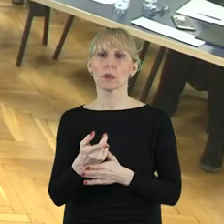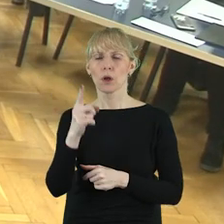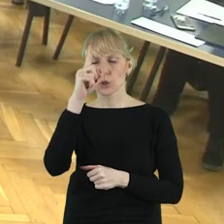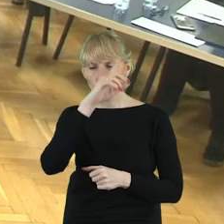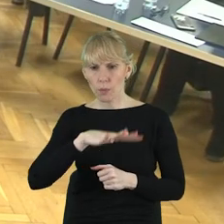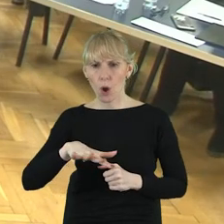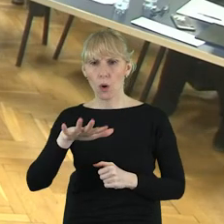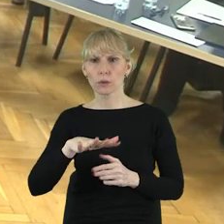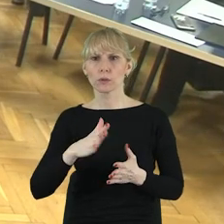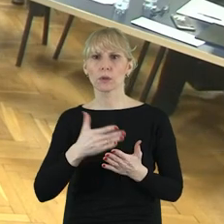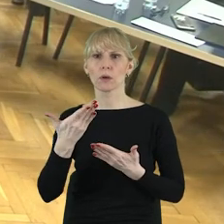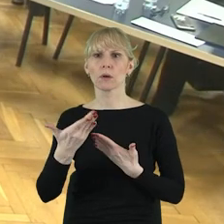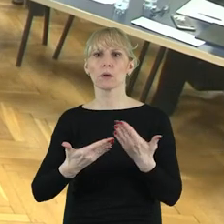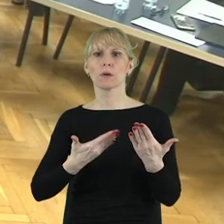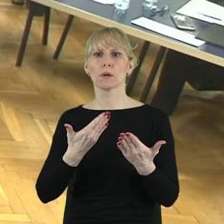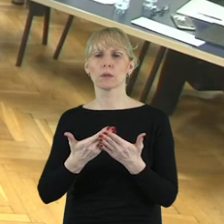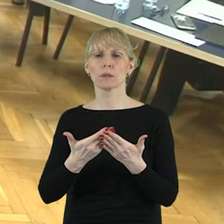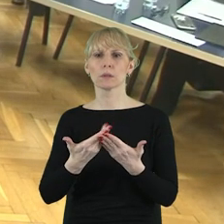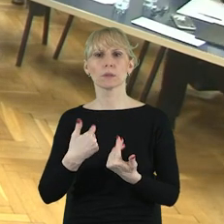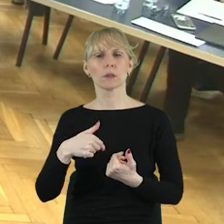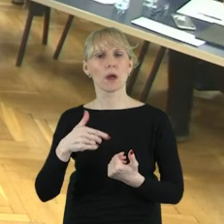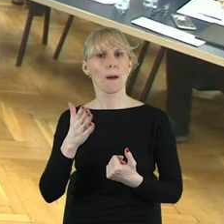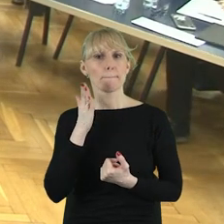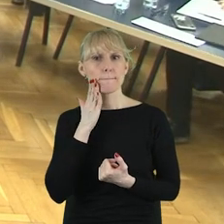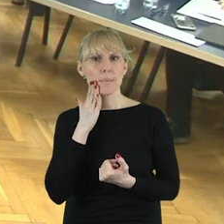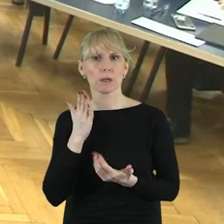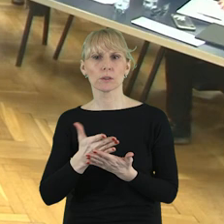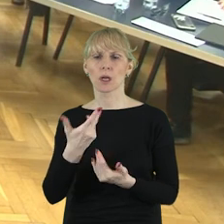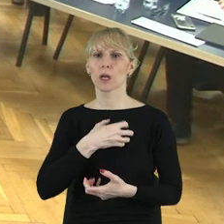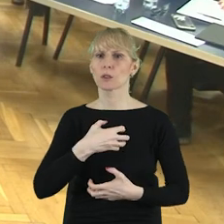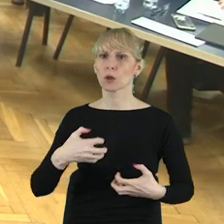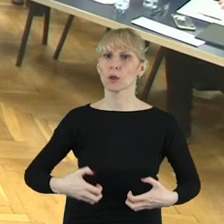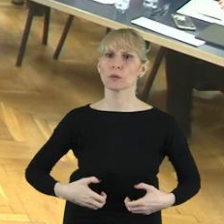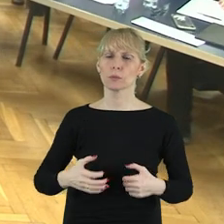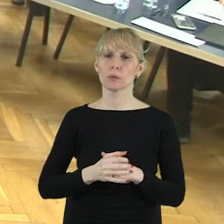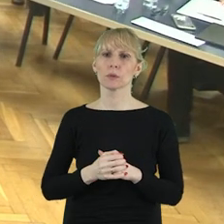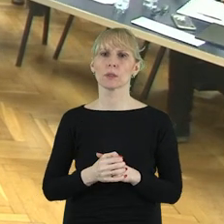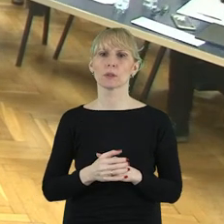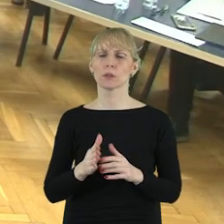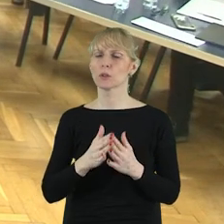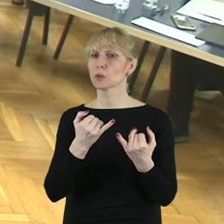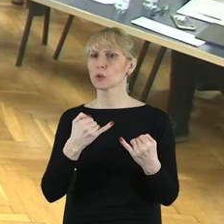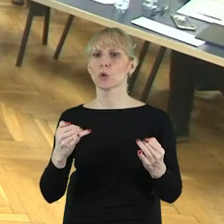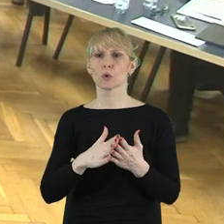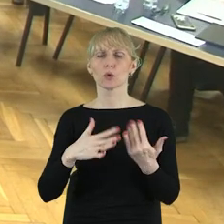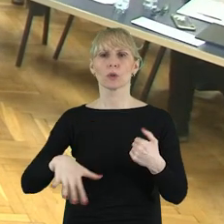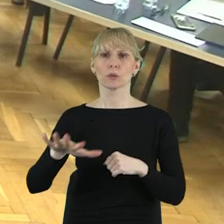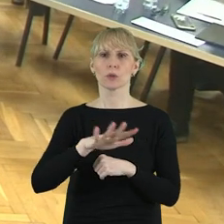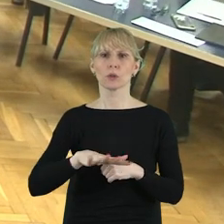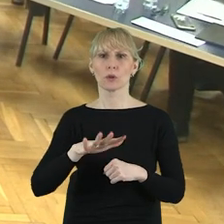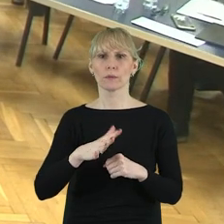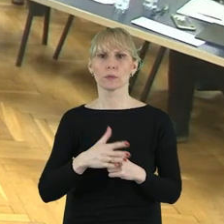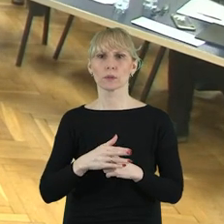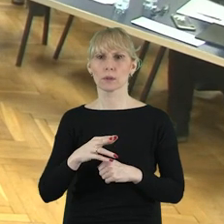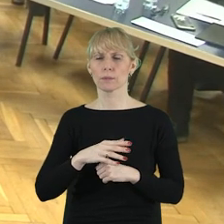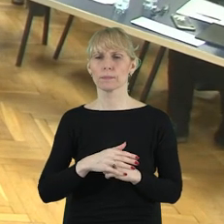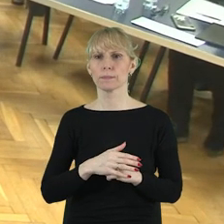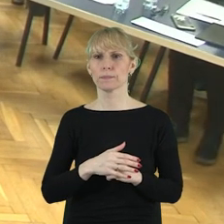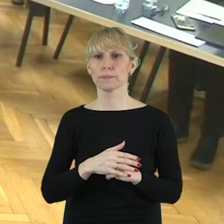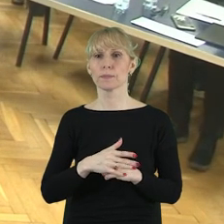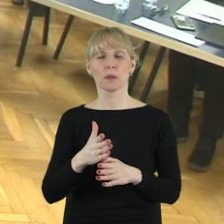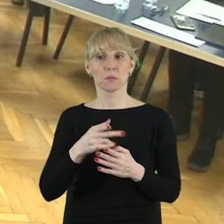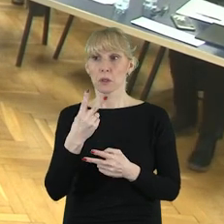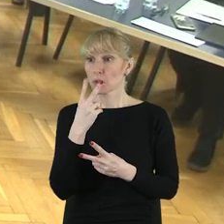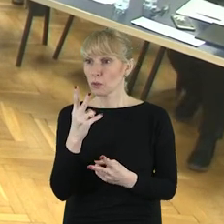samorządy, społecznego, organizacji mieszkańcy oraz gospodarczego, czyli przedsiębiorcy z różnych środowisk z danego